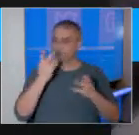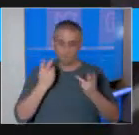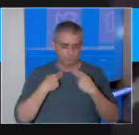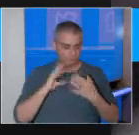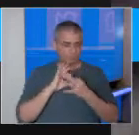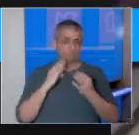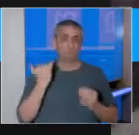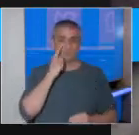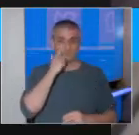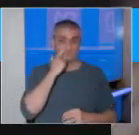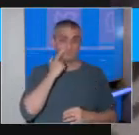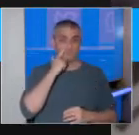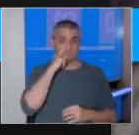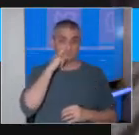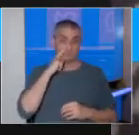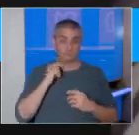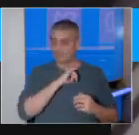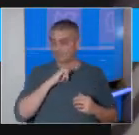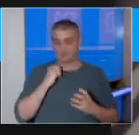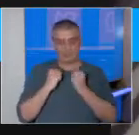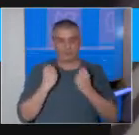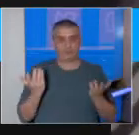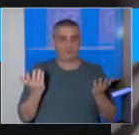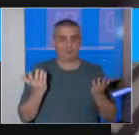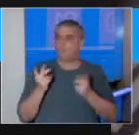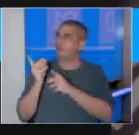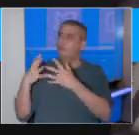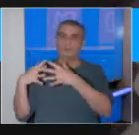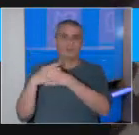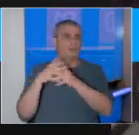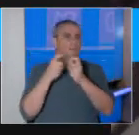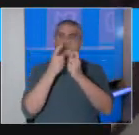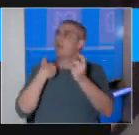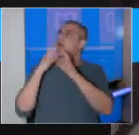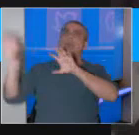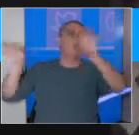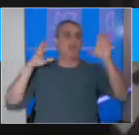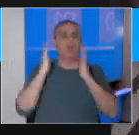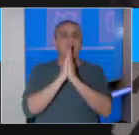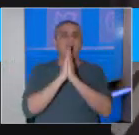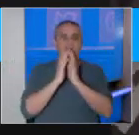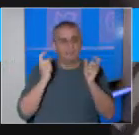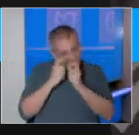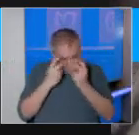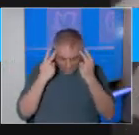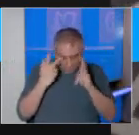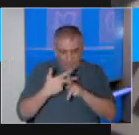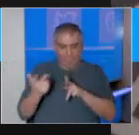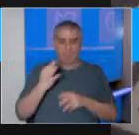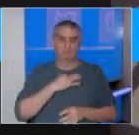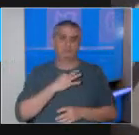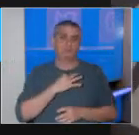אליי, עצמאים, מה אני אגיד לך? קשה מאוד לאחד אותם זו מפלגה אחרת, הם מפוזרים, הלוואי והייתה איזו מפלגה באמת שדואגת נטו